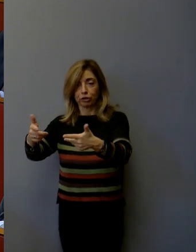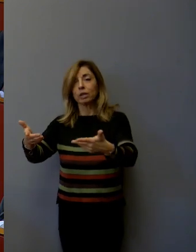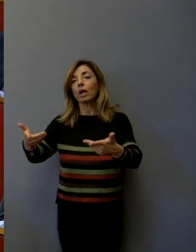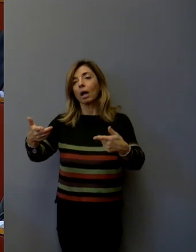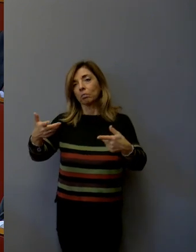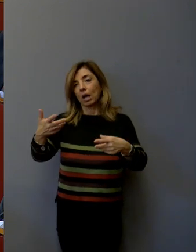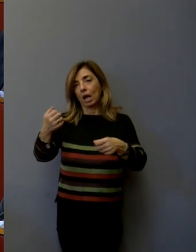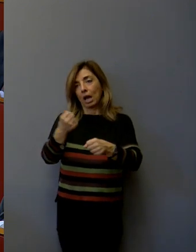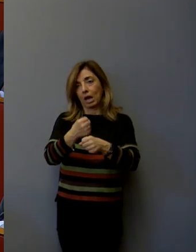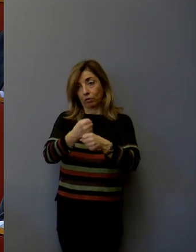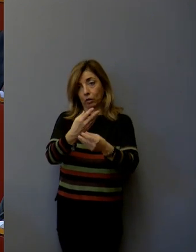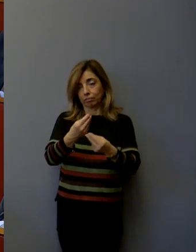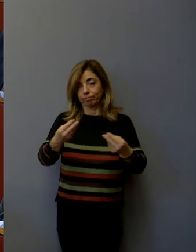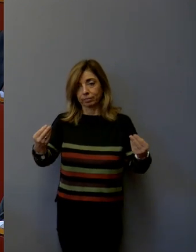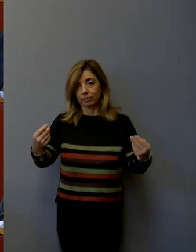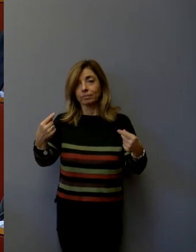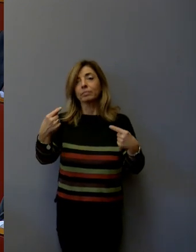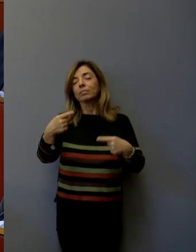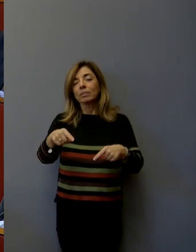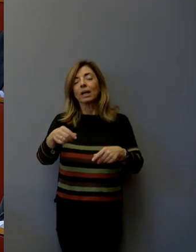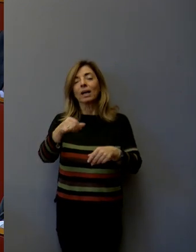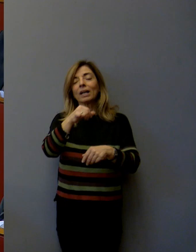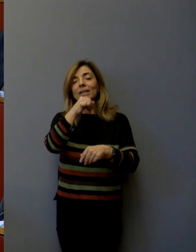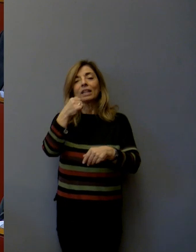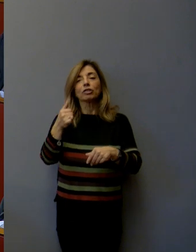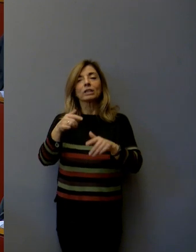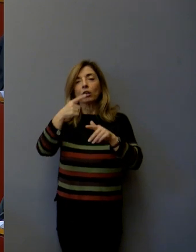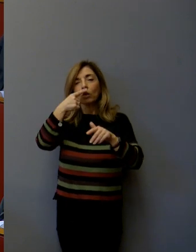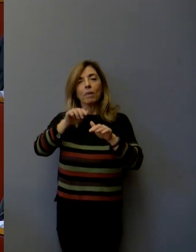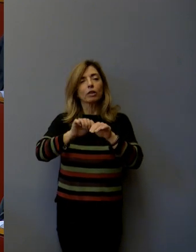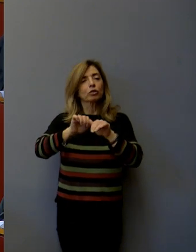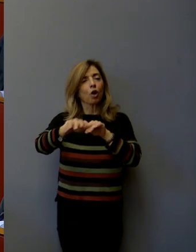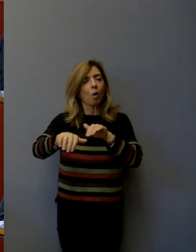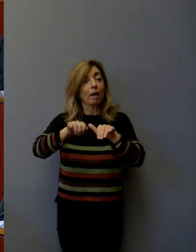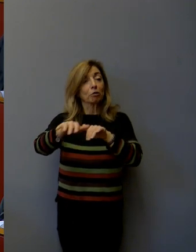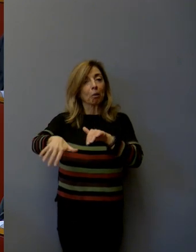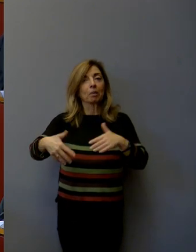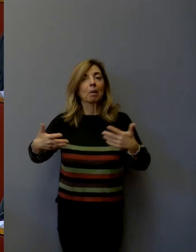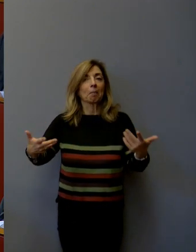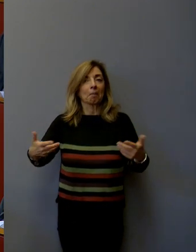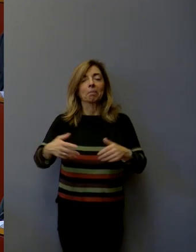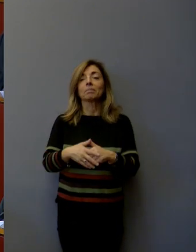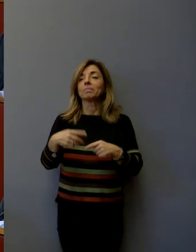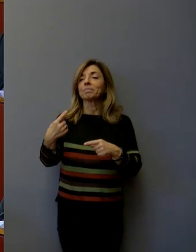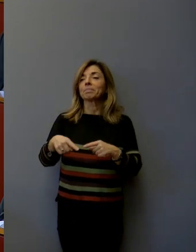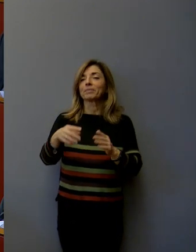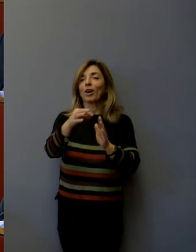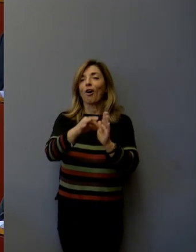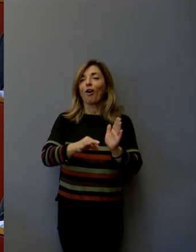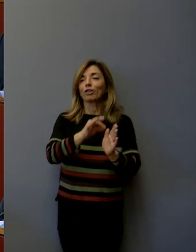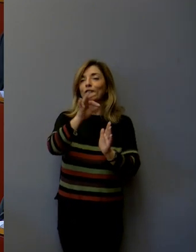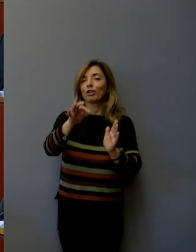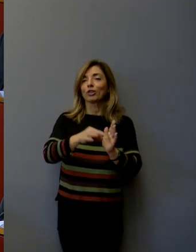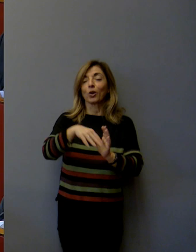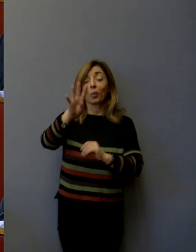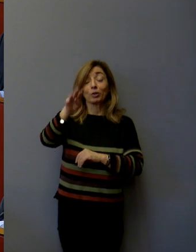scolmatore è necessario da lungo tempo quindi l'ordine del giorno 4.339